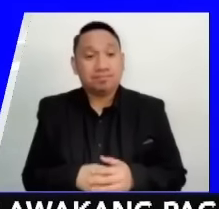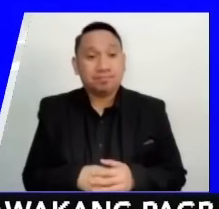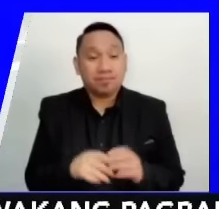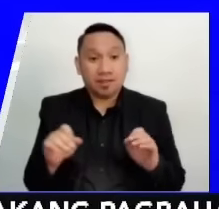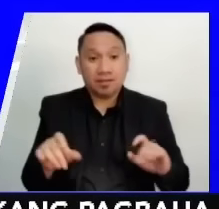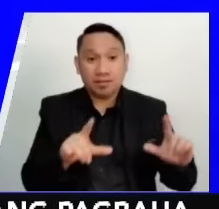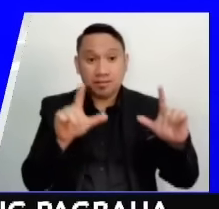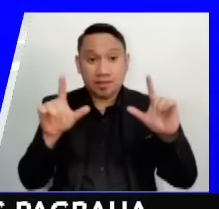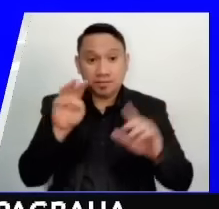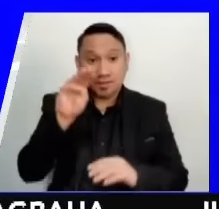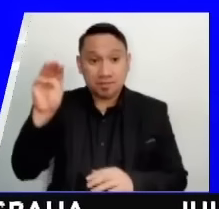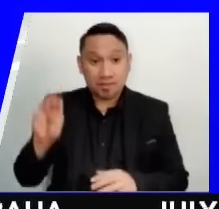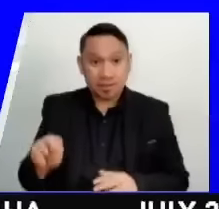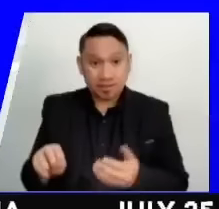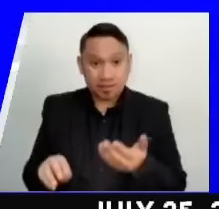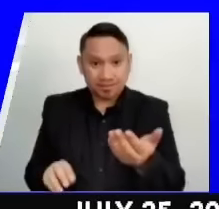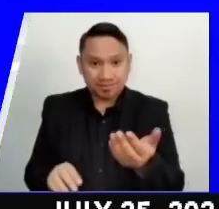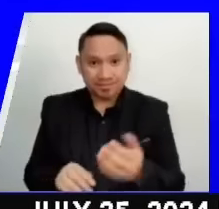Pinlac. Bea?